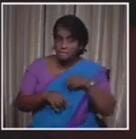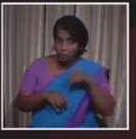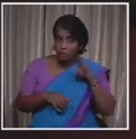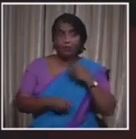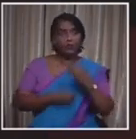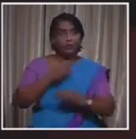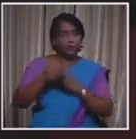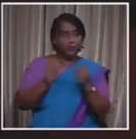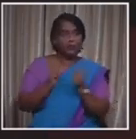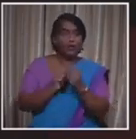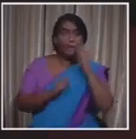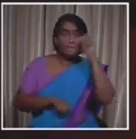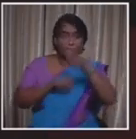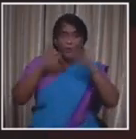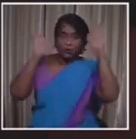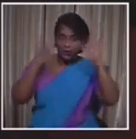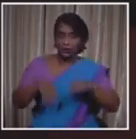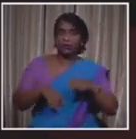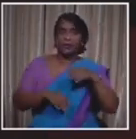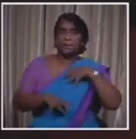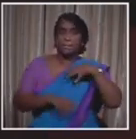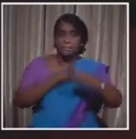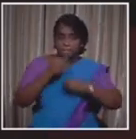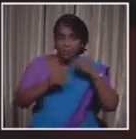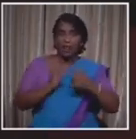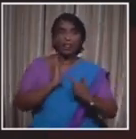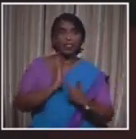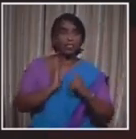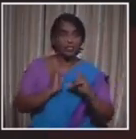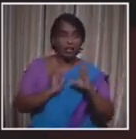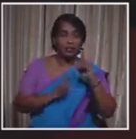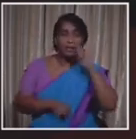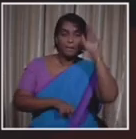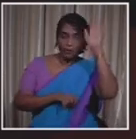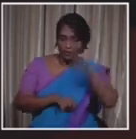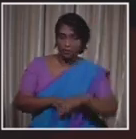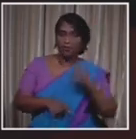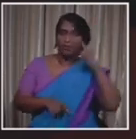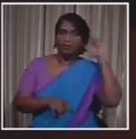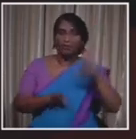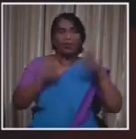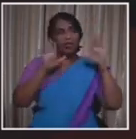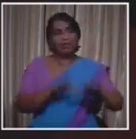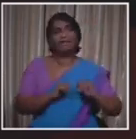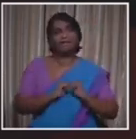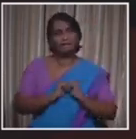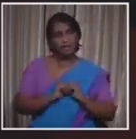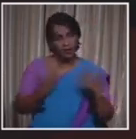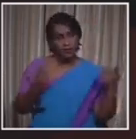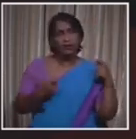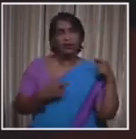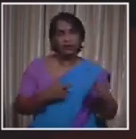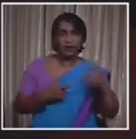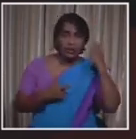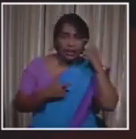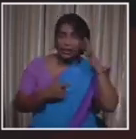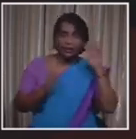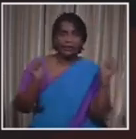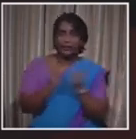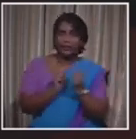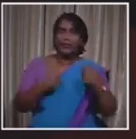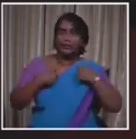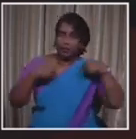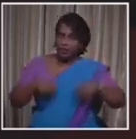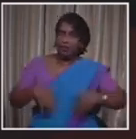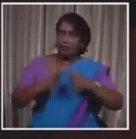ආයෝජනය කරන්න පුළුවන් මිනිස්සු වෙන්න ඕන. ආයෝජනය කරන්න පුළුවන් තාක්ෂණයේ තියෙන මිනිස්සු වෙන්න ඕන. නිකන් අපිට තිබුණට වැඩක් වෙන්නේ නැහැ. මේ මානසිකත්වයෙන් වැඩ කරලා තමයි අපි